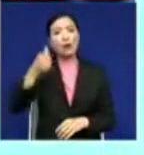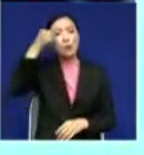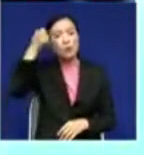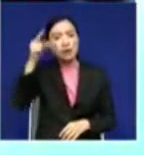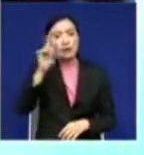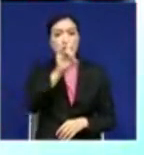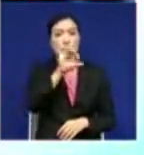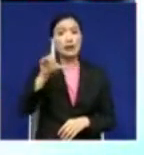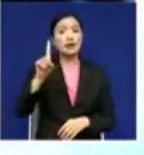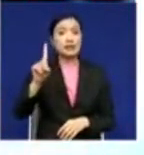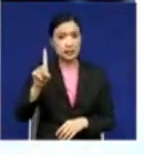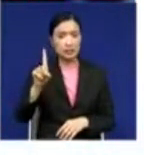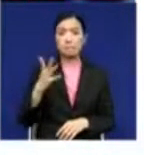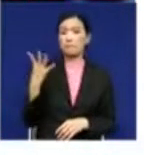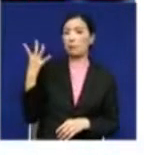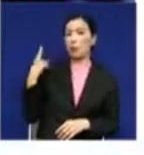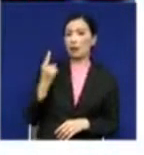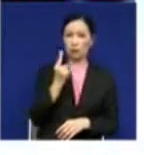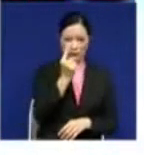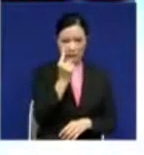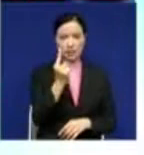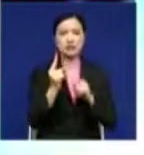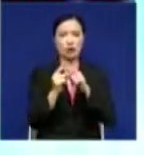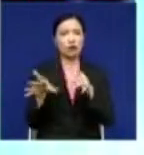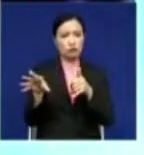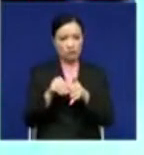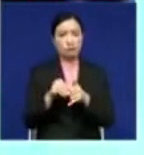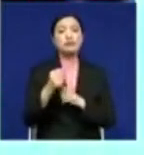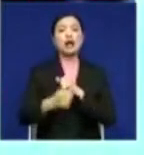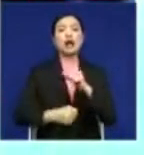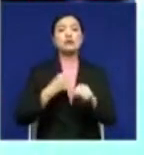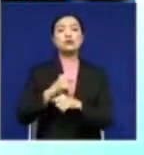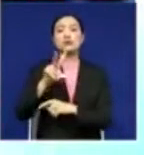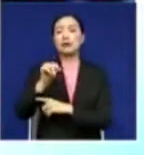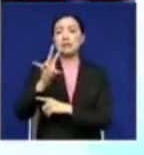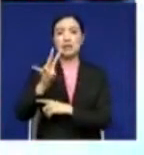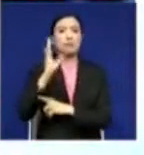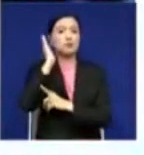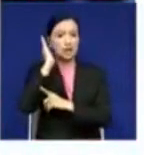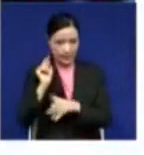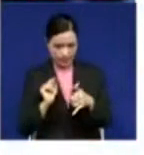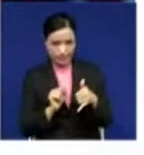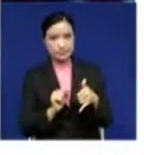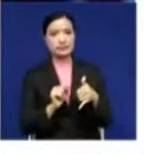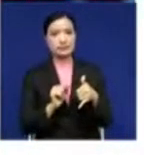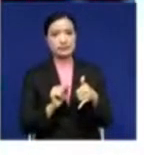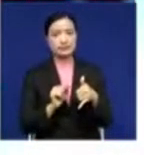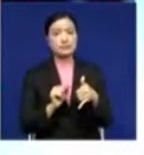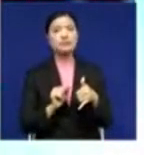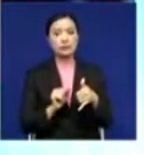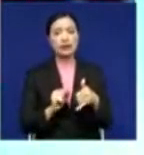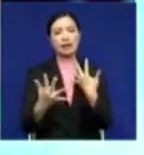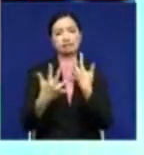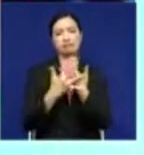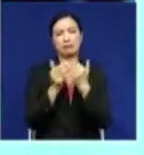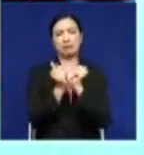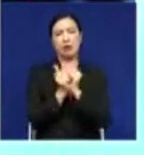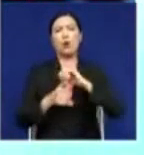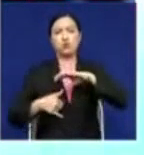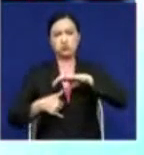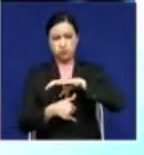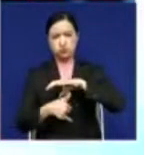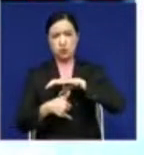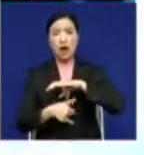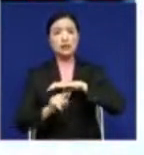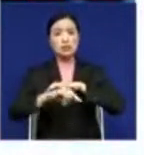เรามีรายงาน1รายนะครับเป็นเพศชายอายุ37ปีซึ่งเป็นผู้ต้องขังนะครับก่อนที่จะเข้า